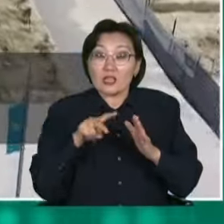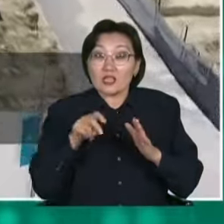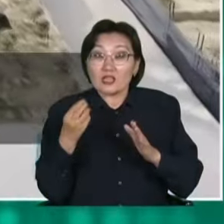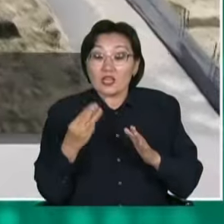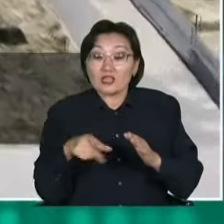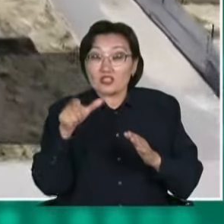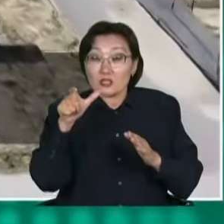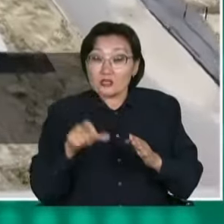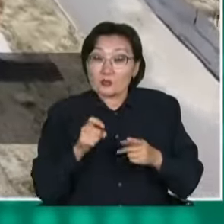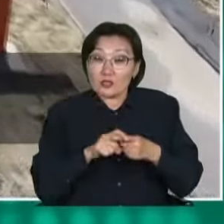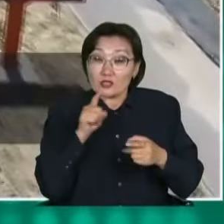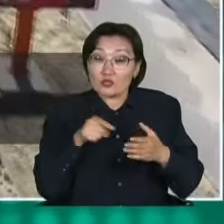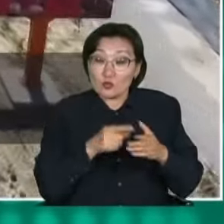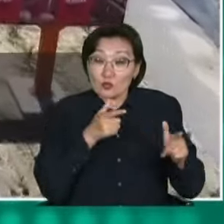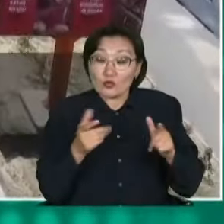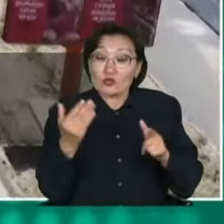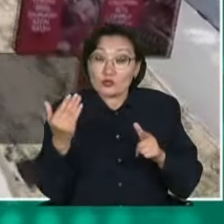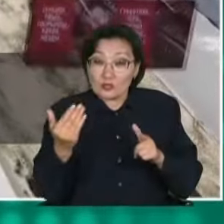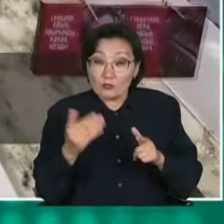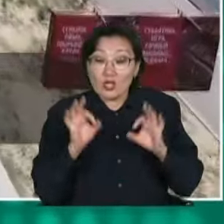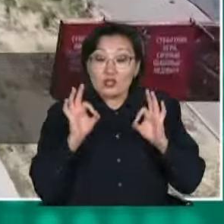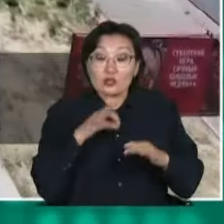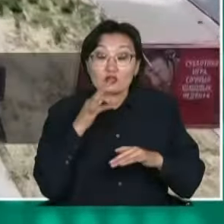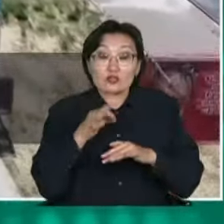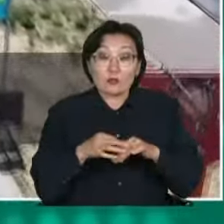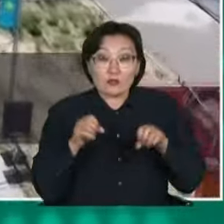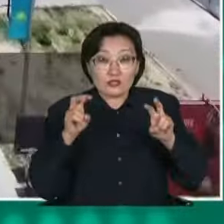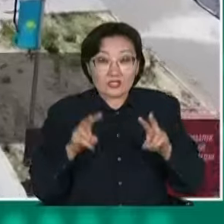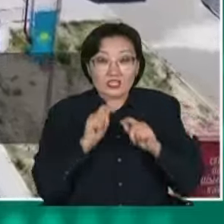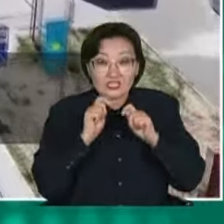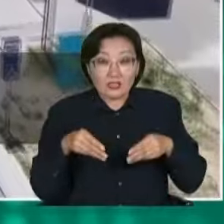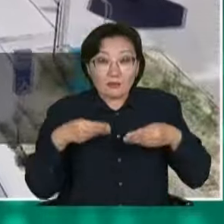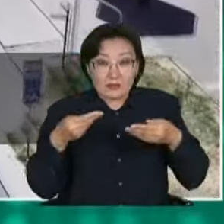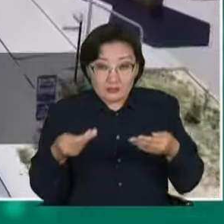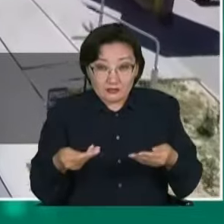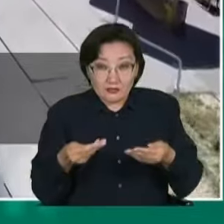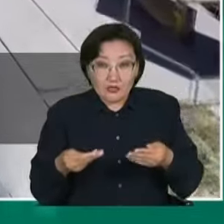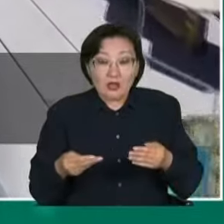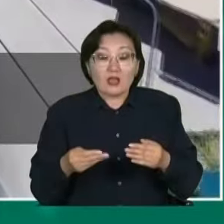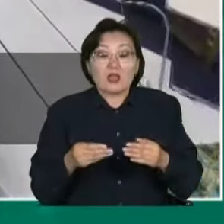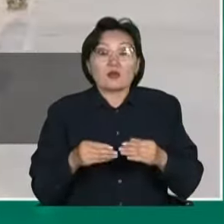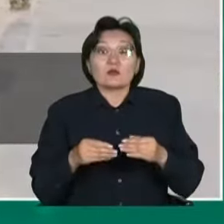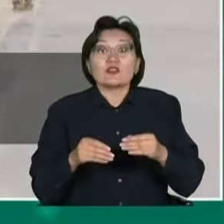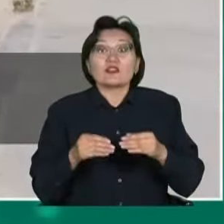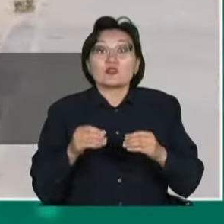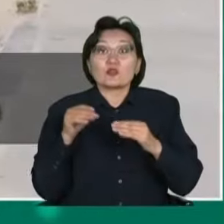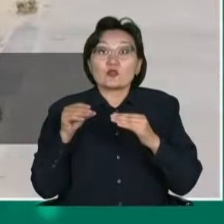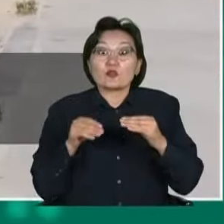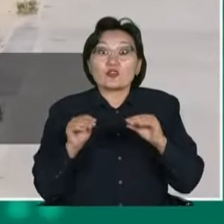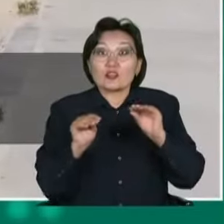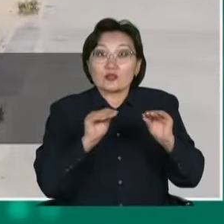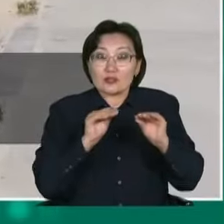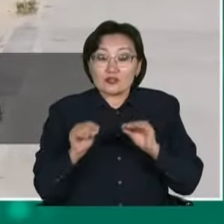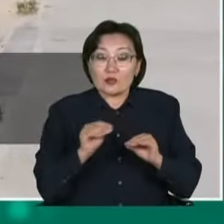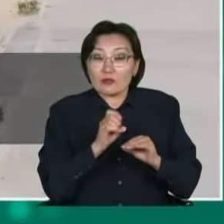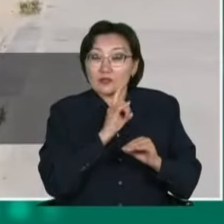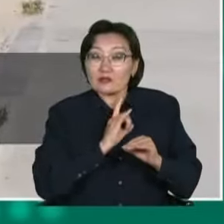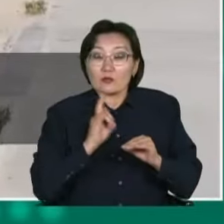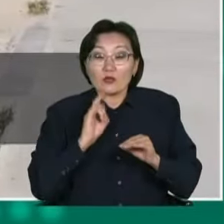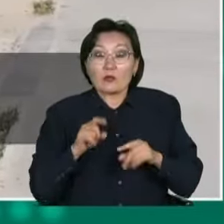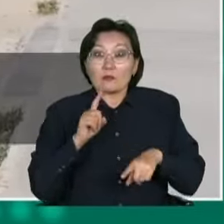азаматтары туралы сауал әзірлеген ол, дұрыс жауап үшін арнайы сыйлық ұсынған. Көлігін айрықша сәндеген Әлия Исаева патриот бол